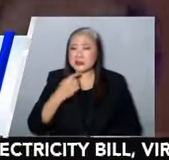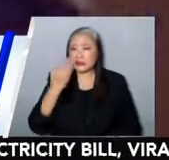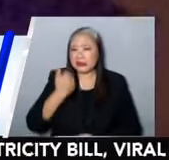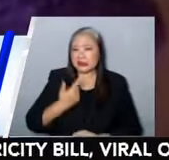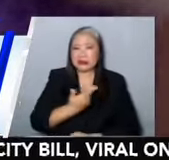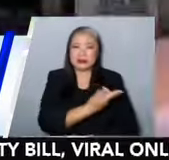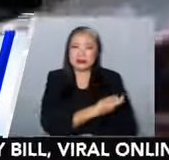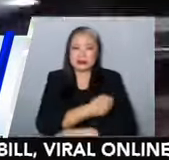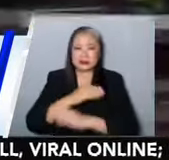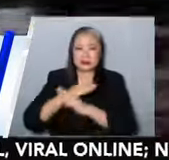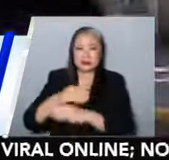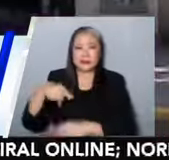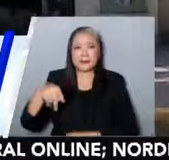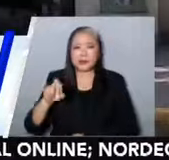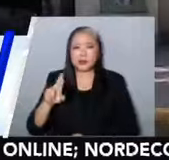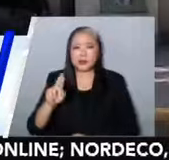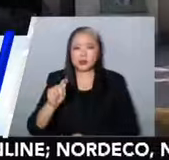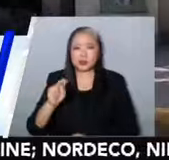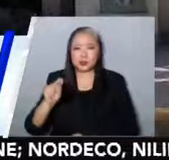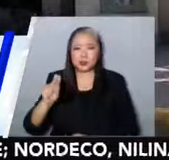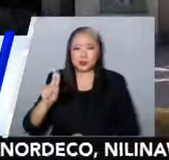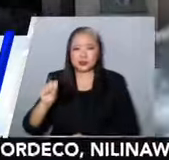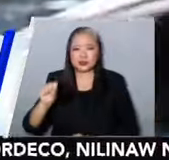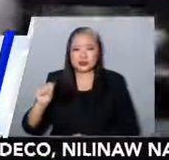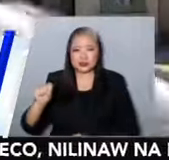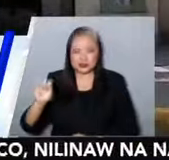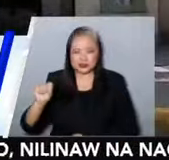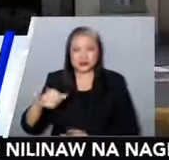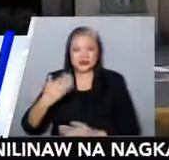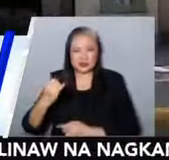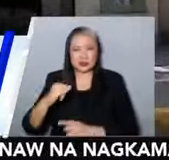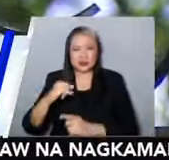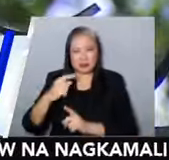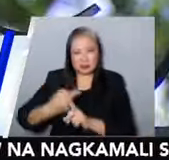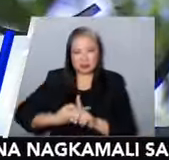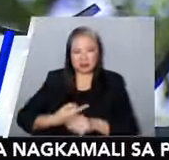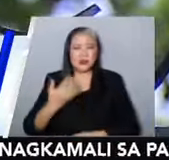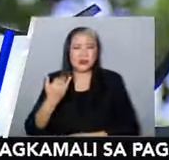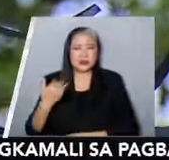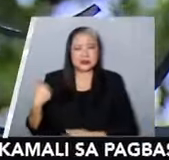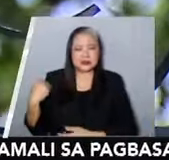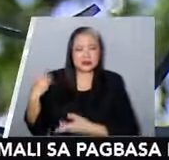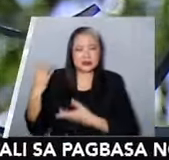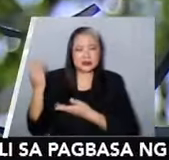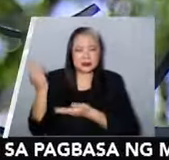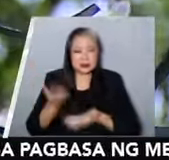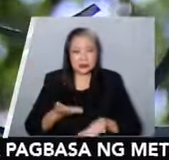na buwan. Sa Hunyo pa raw kasi darating ang initial nilang in-order na bakuna.